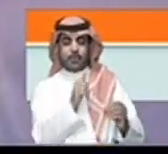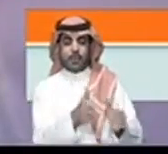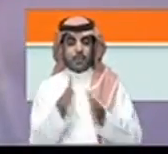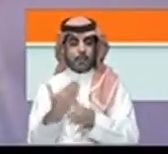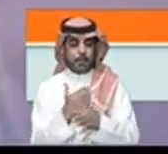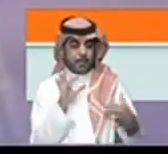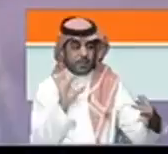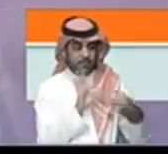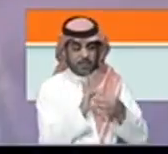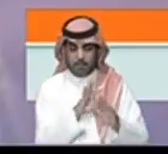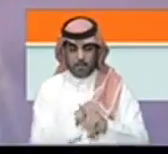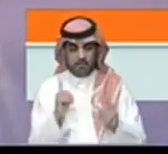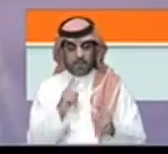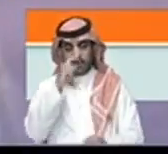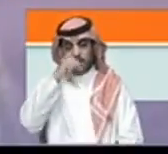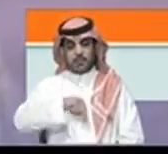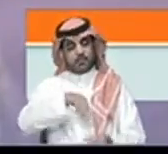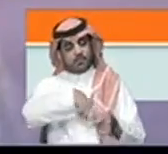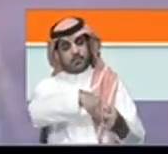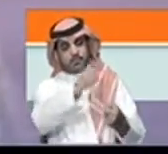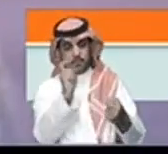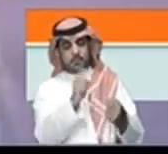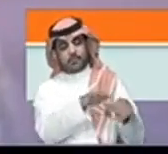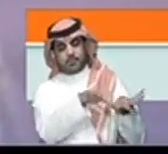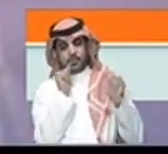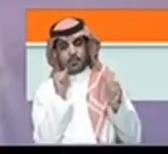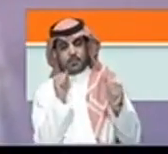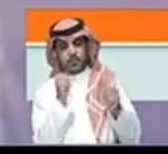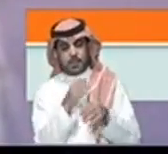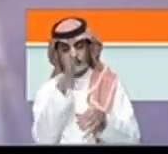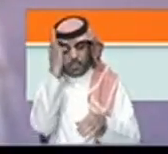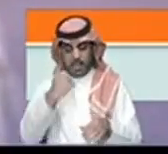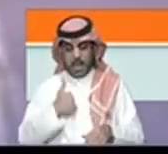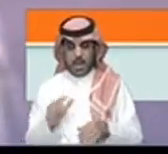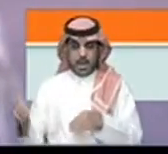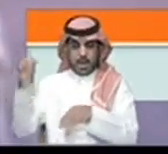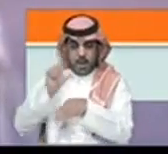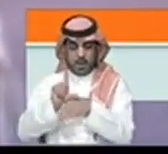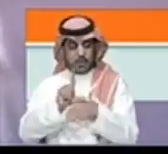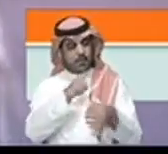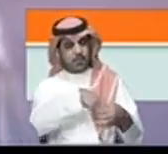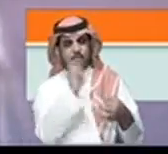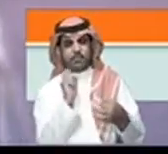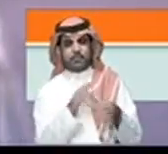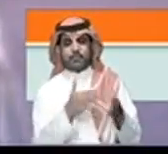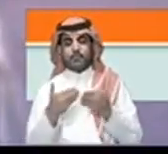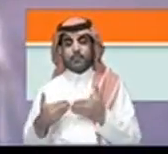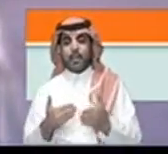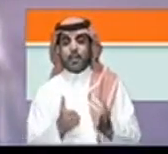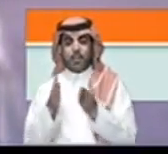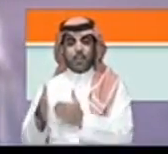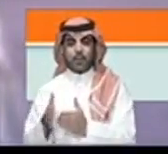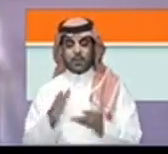فانه سينفذ عمليه الخروج على توليه رئاسه الوزراء في نهايه اكتوبر المقبله وحول